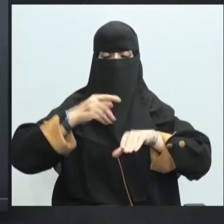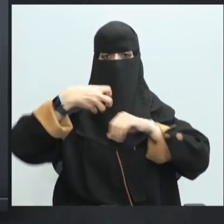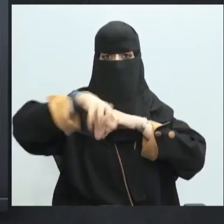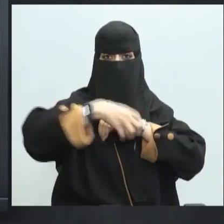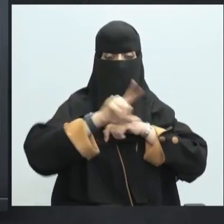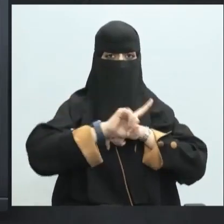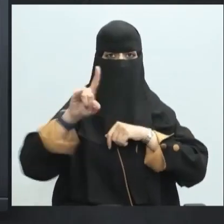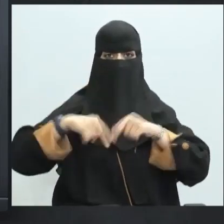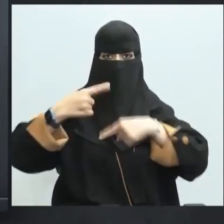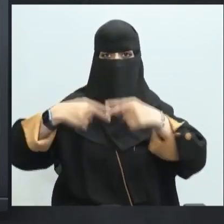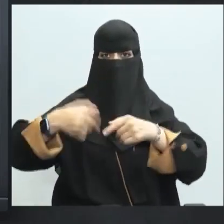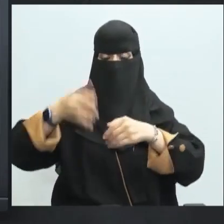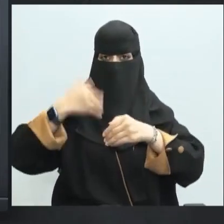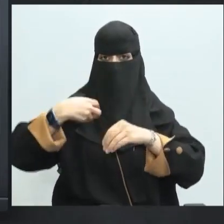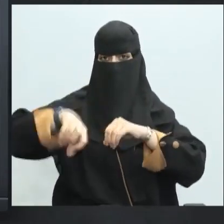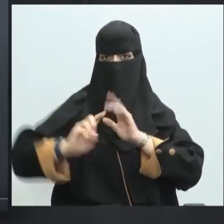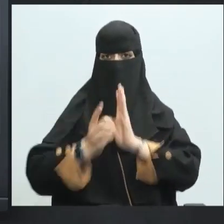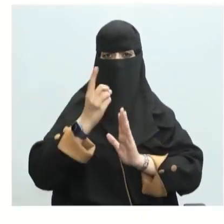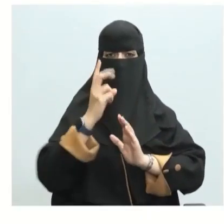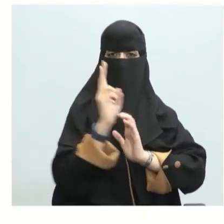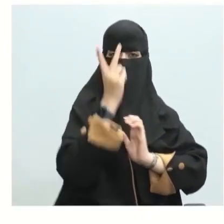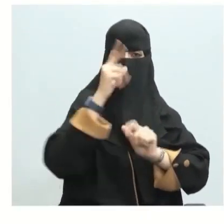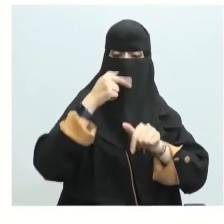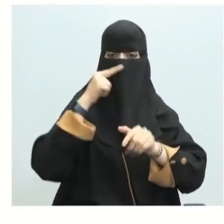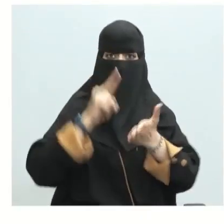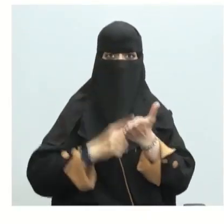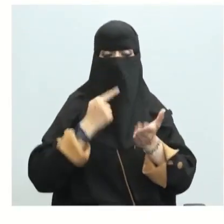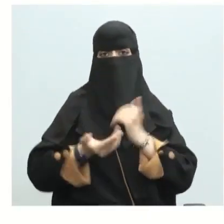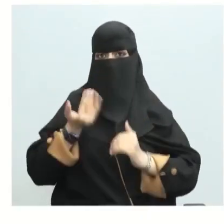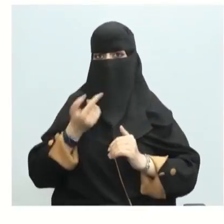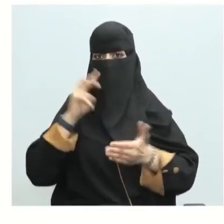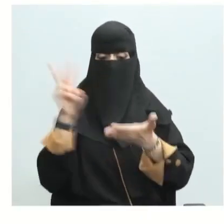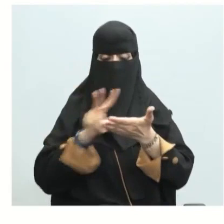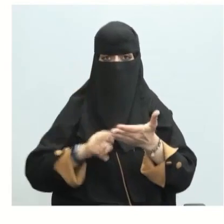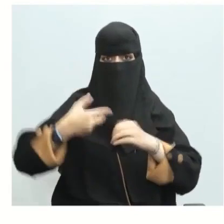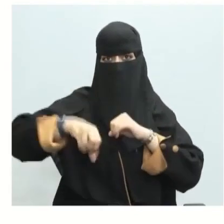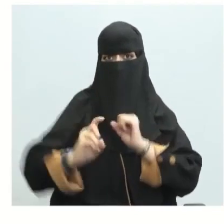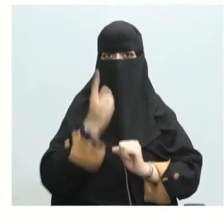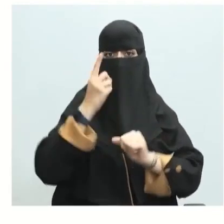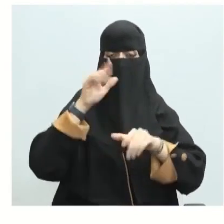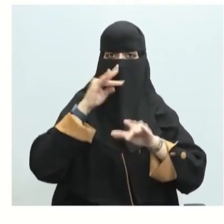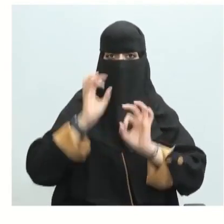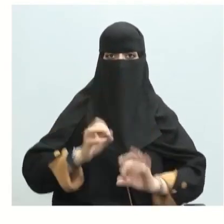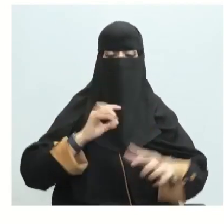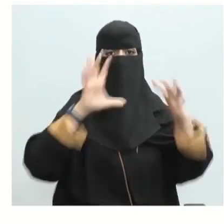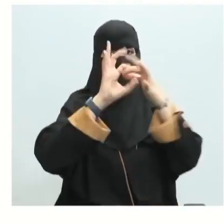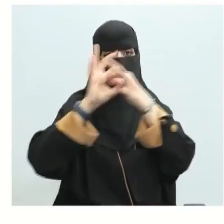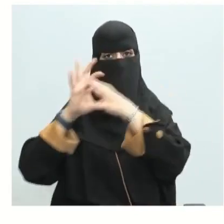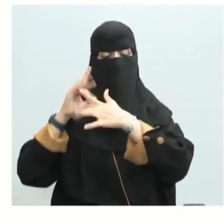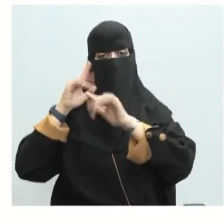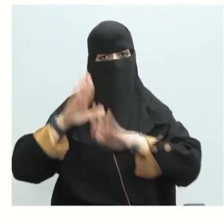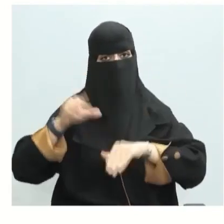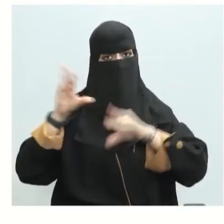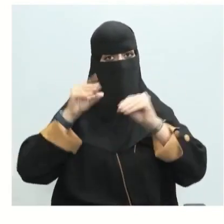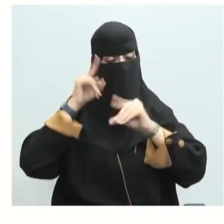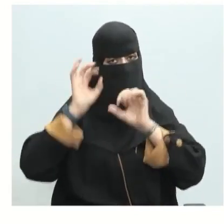تستطيع ان تكمل الجزء الثاني حتى تقرا الجزء الاول ولان الاحداث ستكون مرتبطه بعضها ببعض اذا